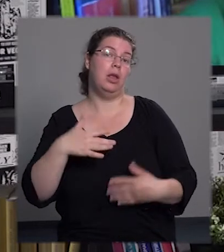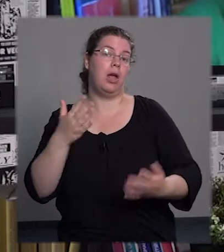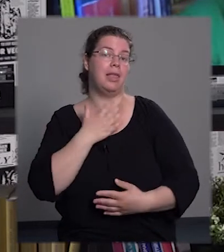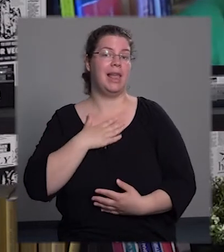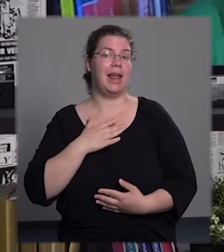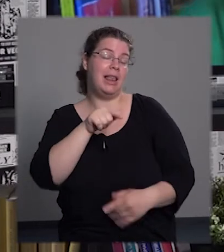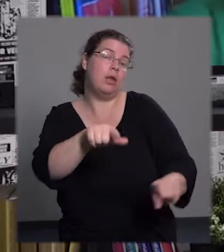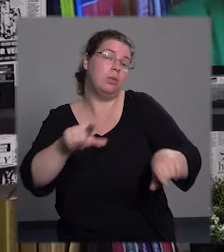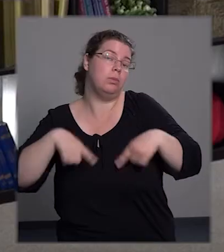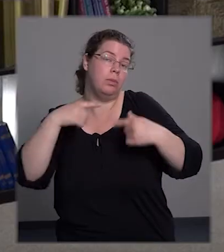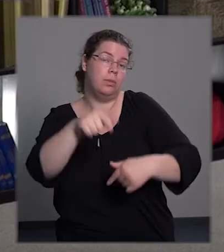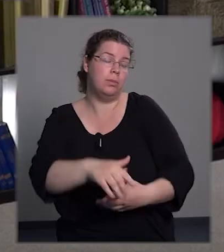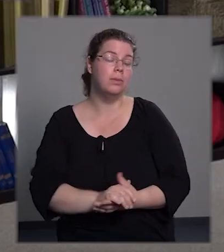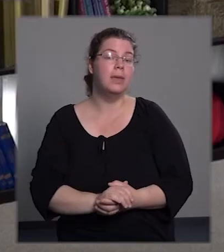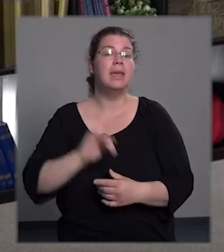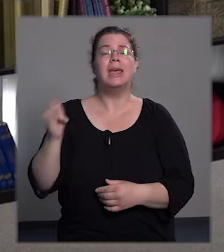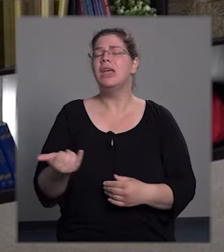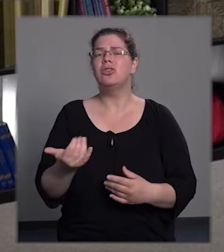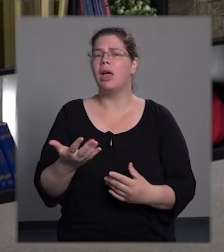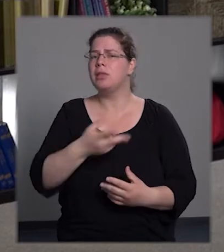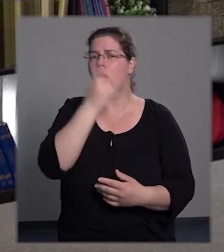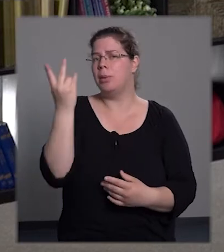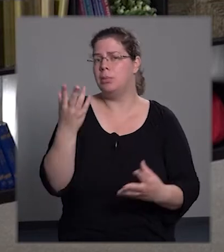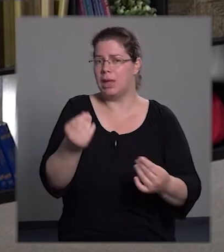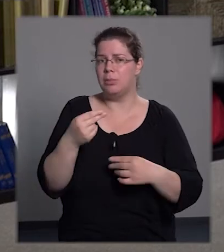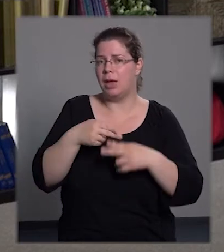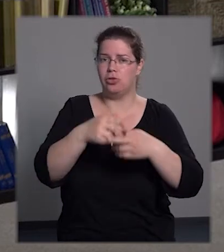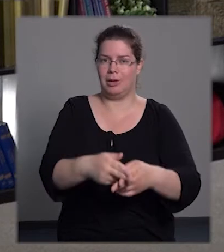életében. És ez szakmailag mennyiben segítette az őt?